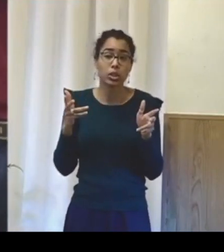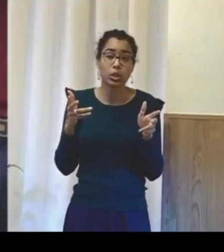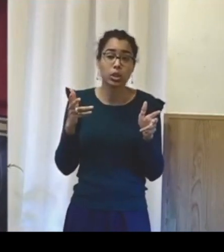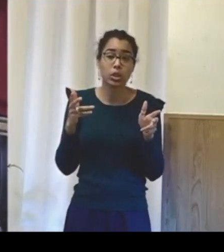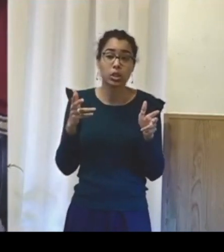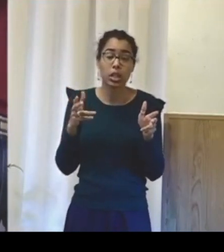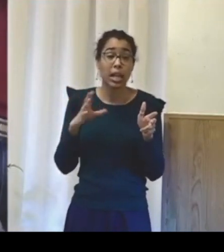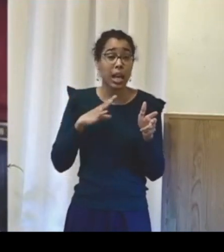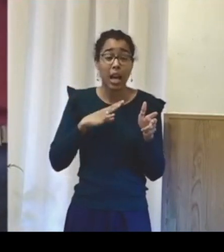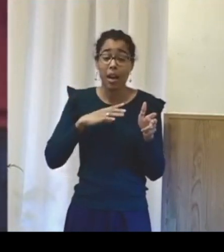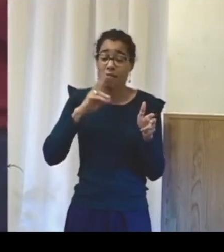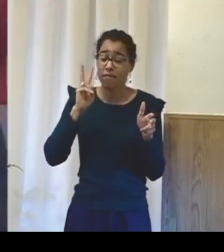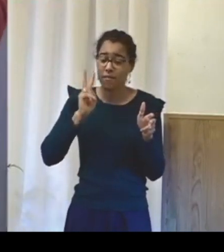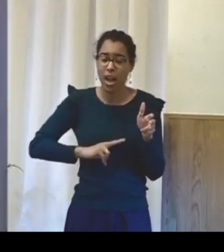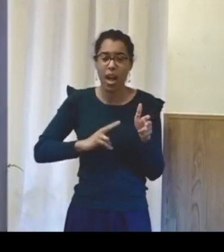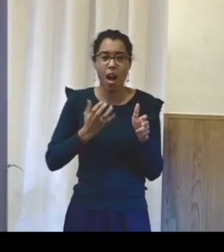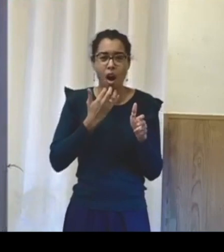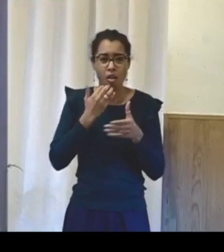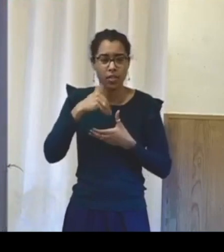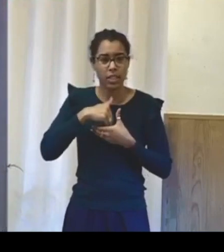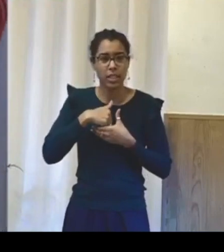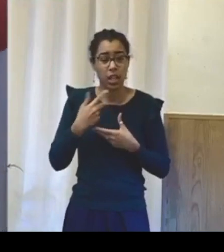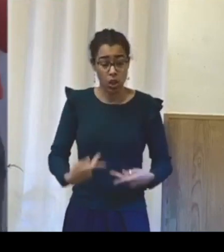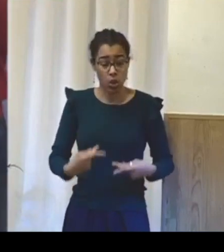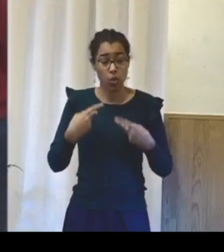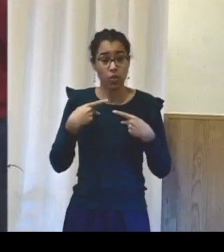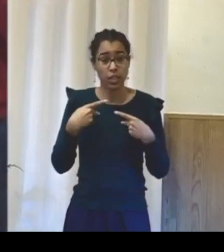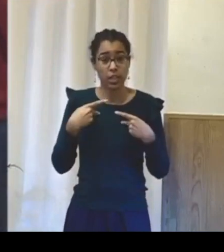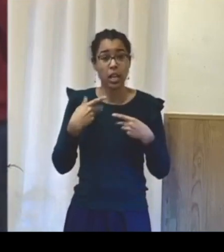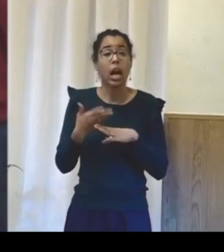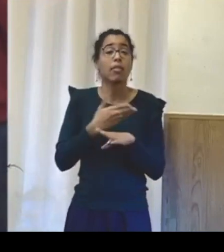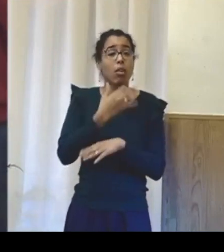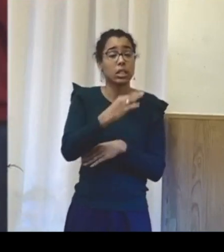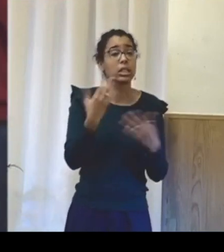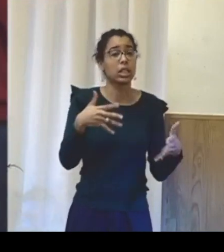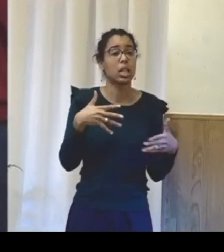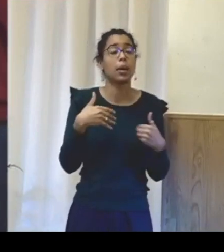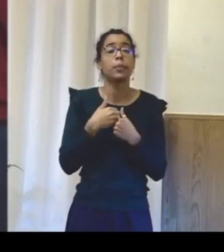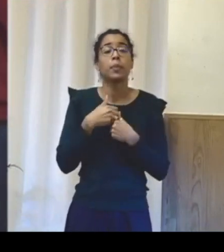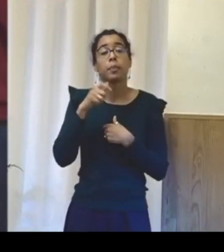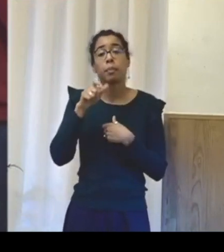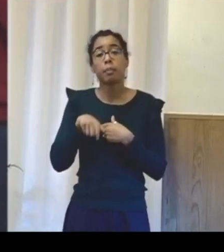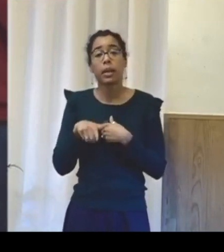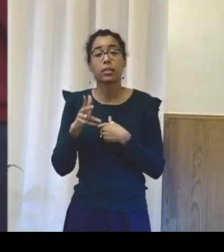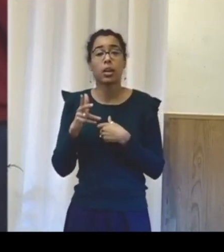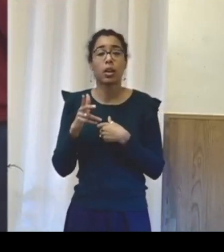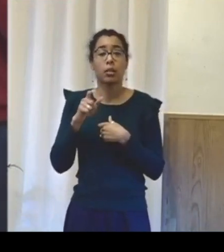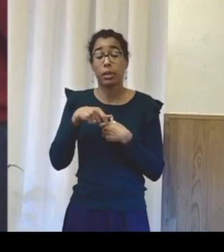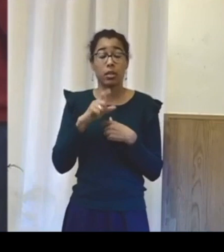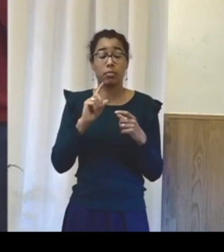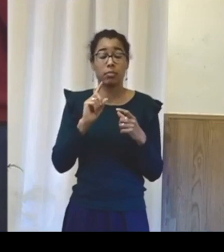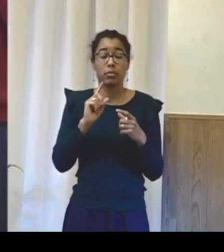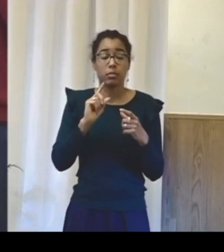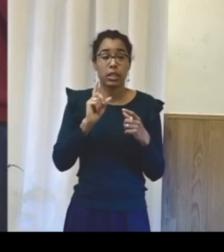qui ont vraiment ce désir de donner leur vie. Ça a été dit tout à l'heure à quelqu'un qui a reçu une